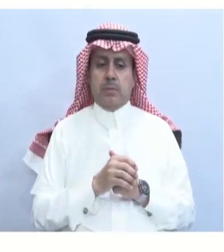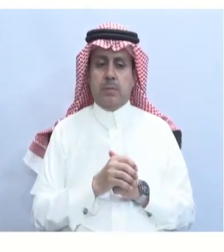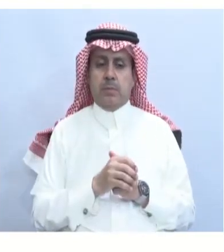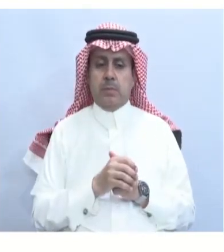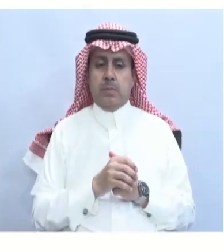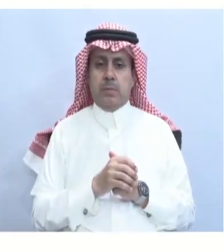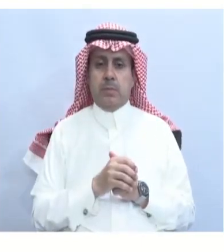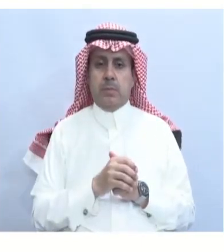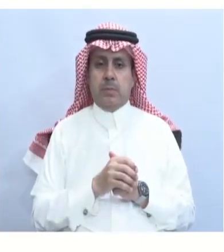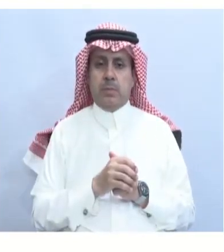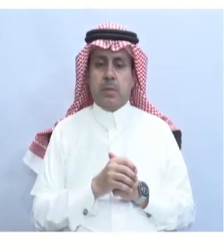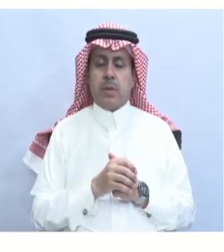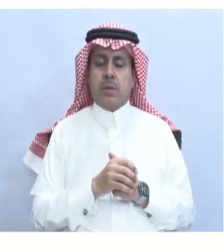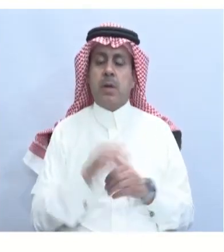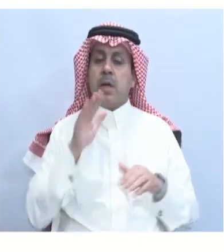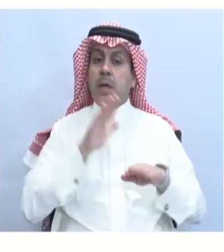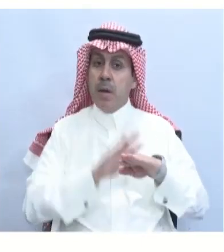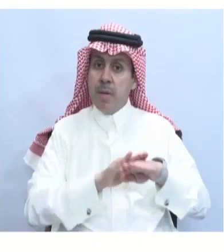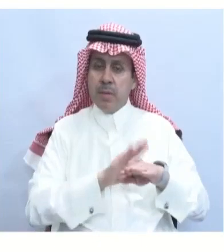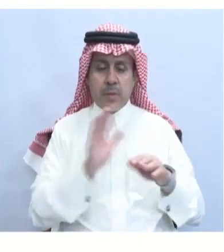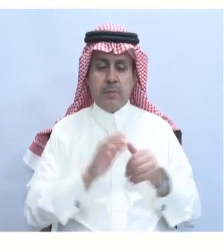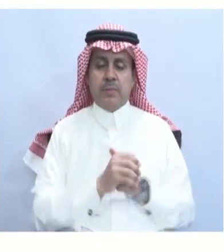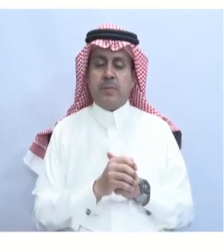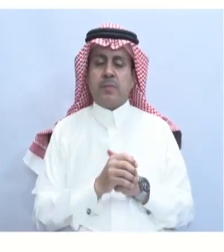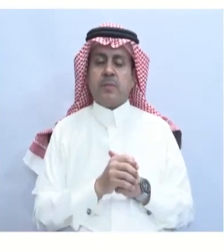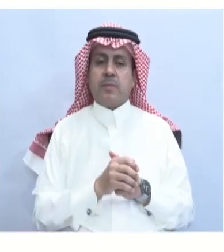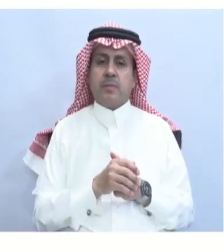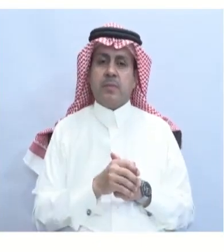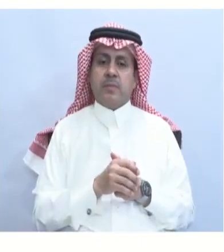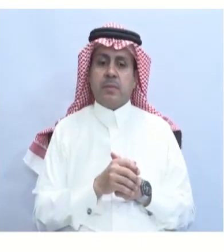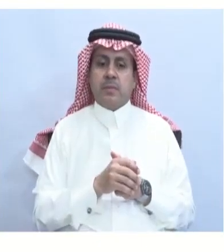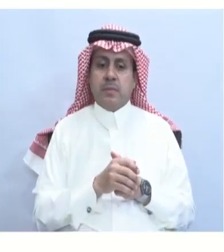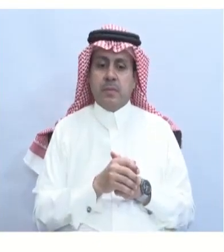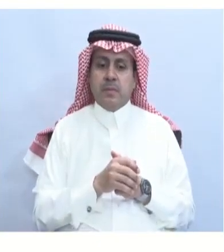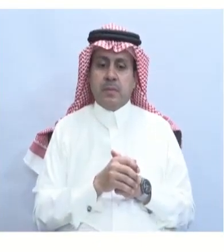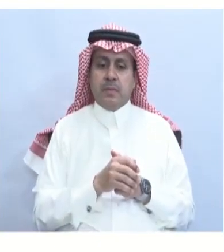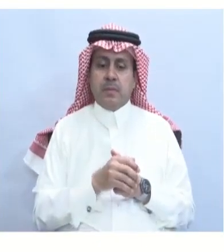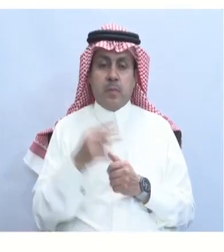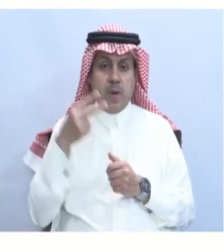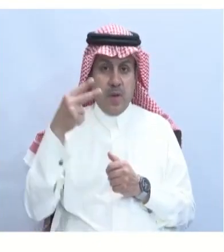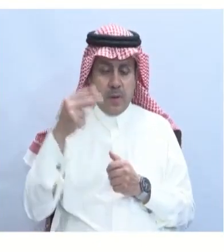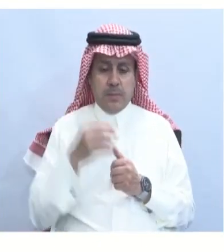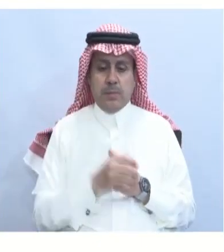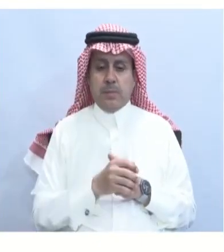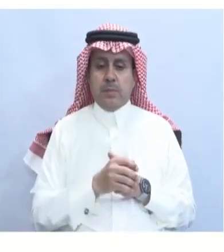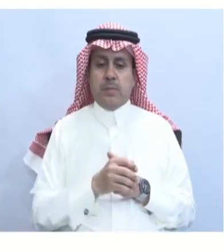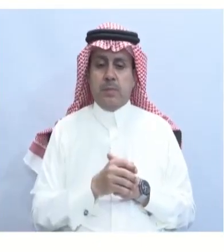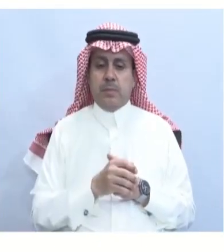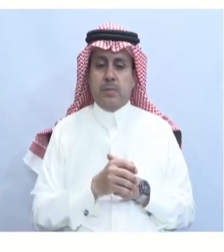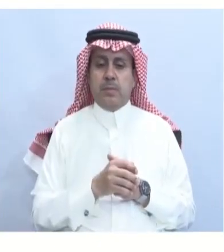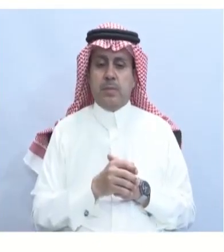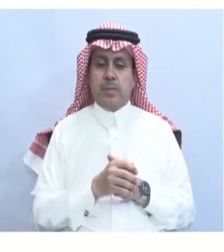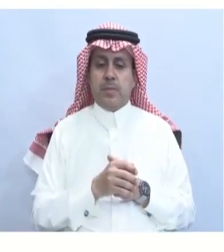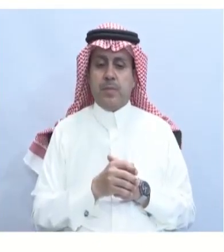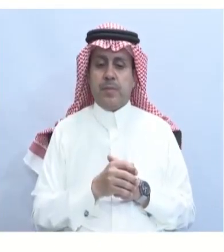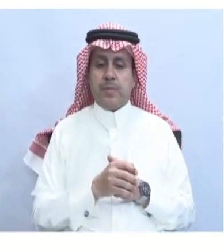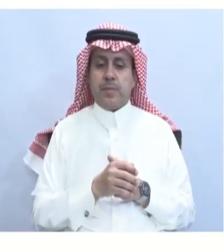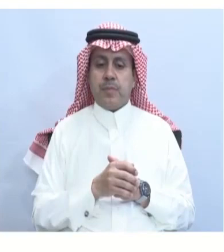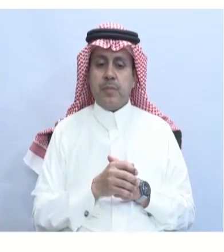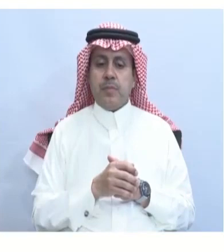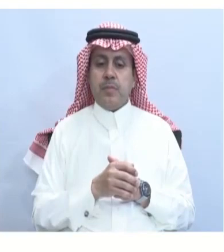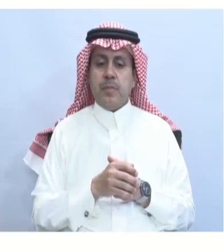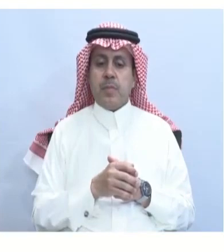تعتدونها لانه لم يحصل دخول على هذه الزوجه ناتي الى نوع اخر وهو التي